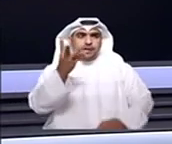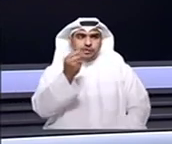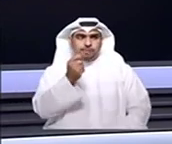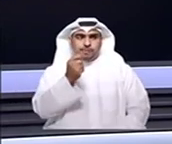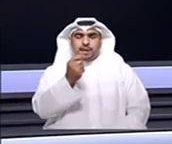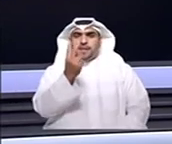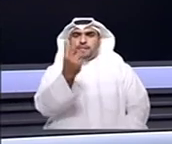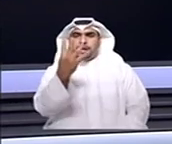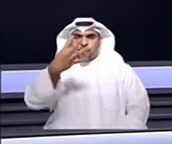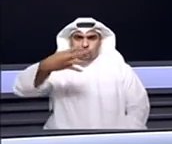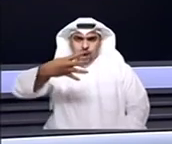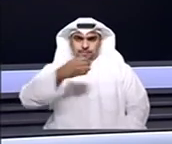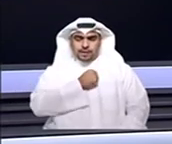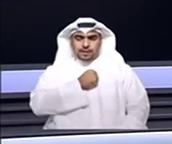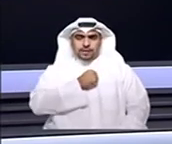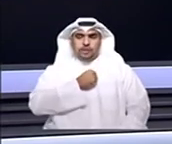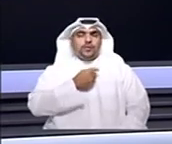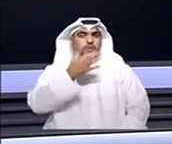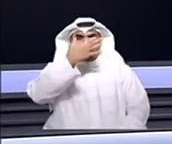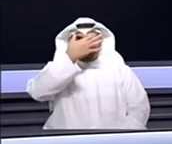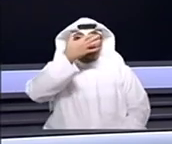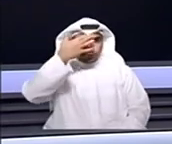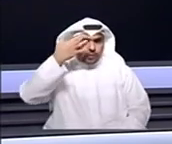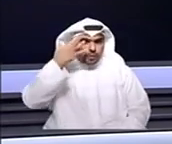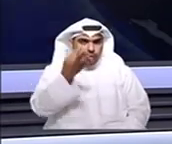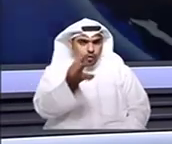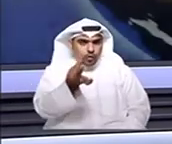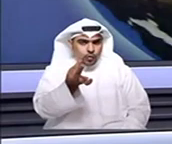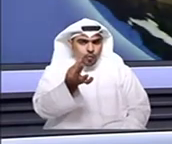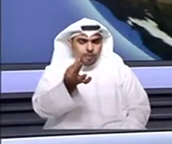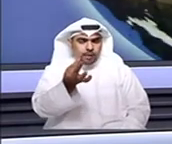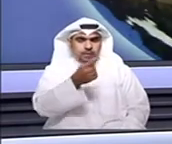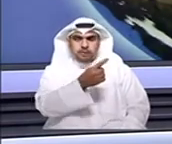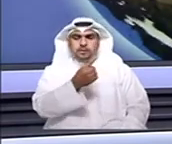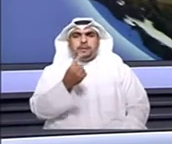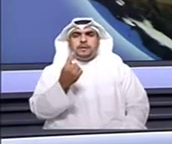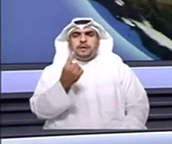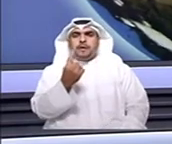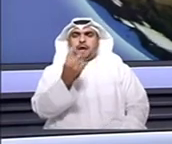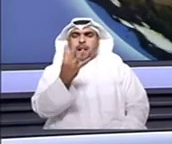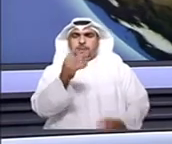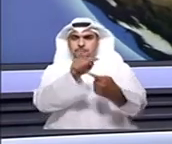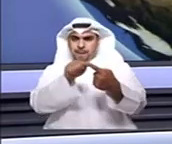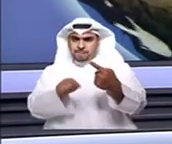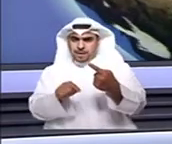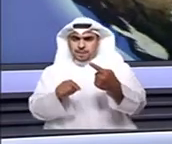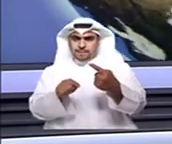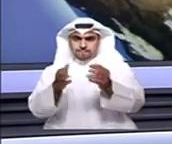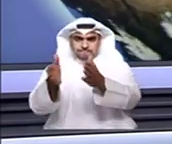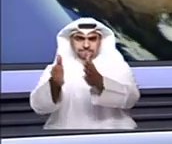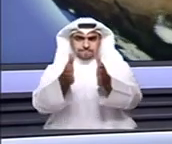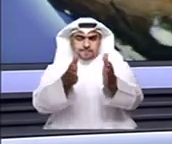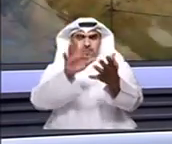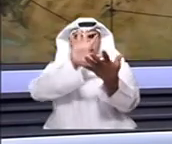ما 11%. رؤية أفقية جيدة تزيد عن 10 كيلو. صورة الأقمار الصناعية توضح السماء صافية وخالية من السحب،